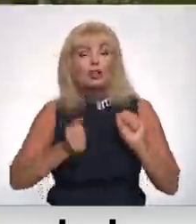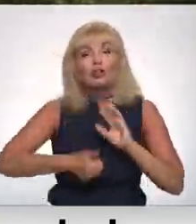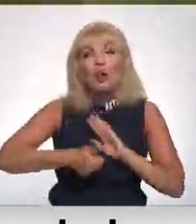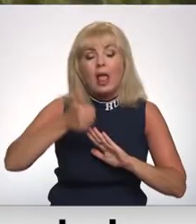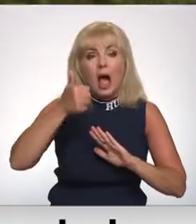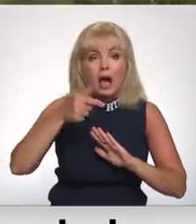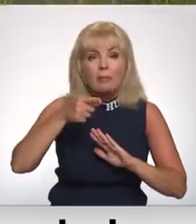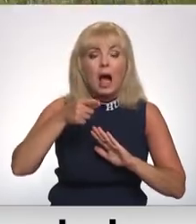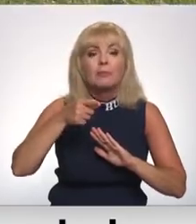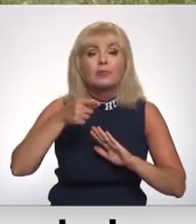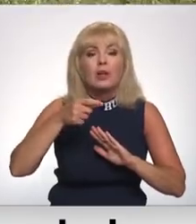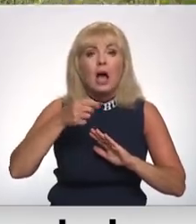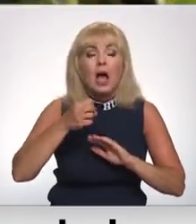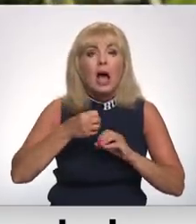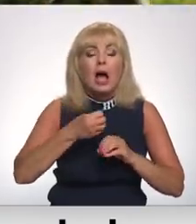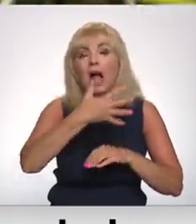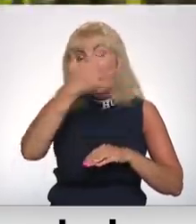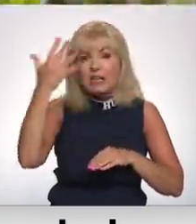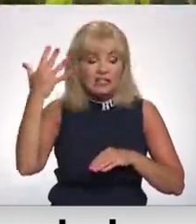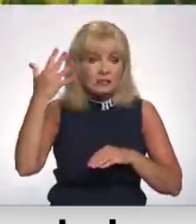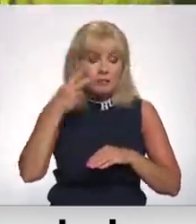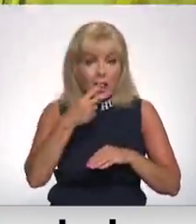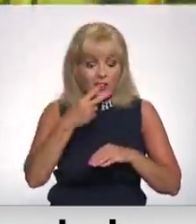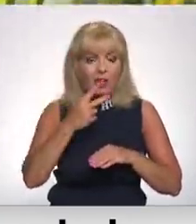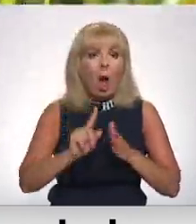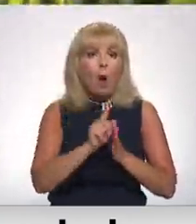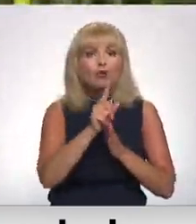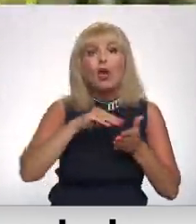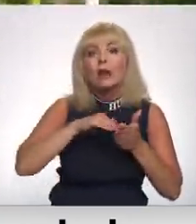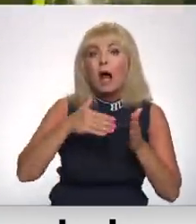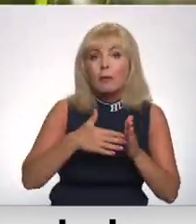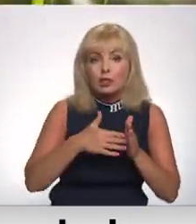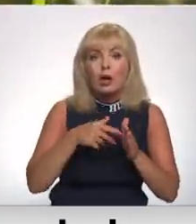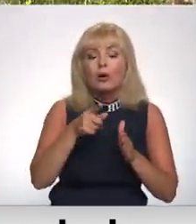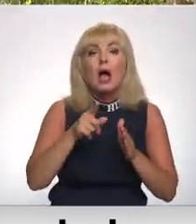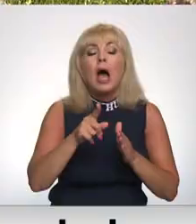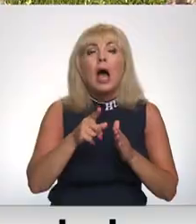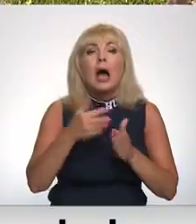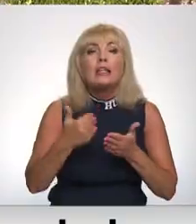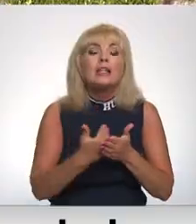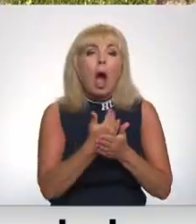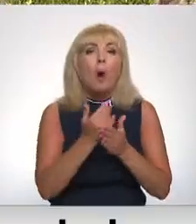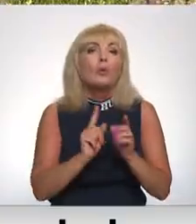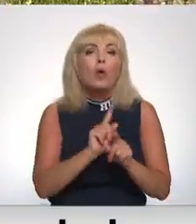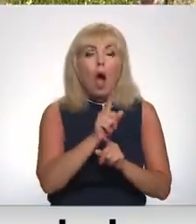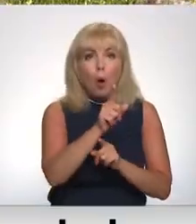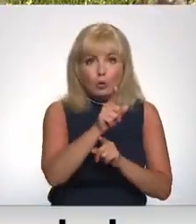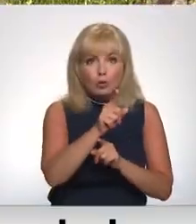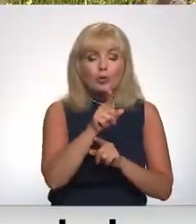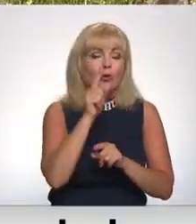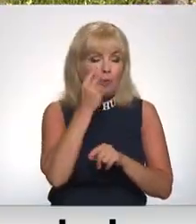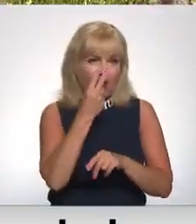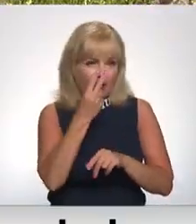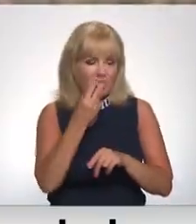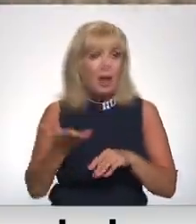gaismas apstākļi un augšanas apstākļi. Pašlaik šeit ir 3-gadīga ar zāli apaugusi jaunaudze, kura vairāk atgādina pļavu. Paies